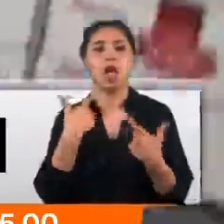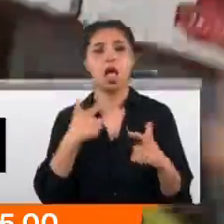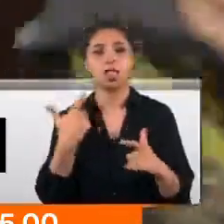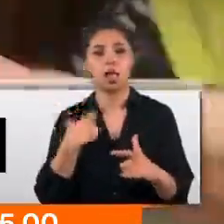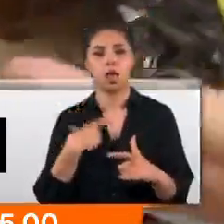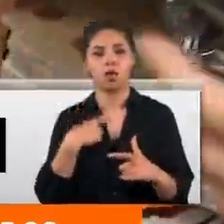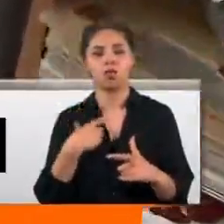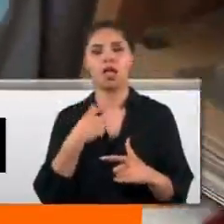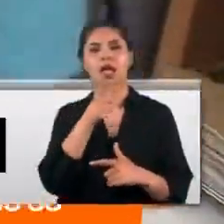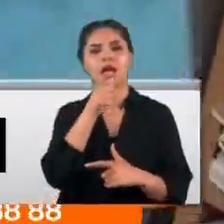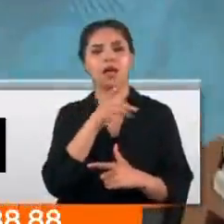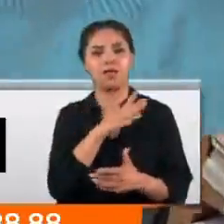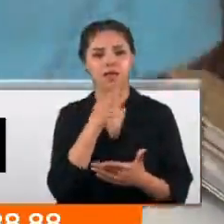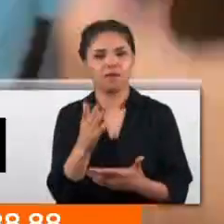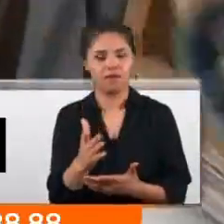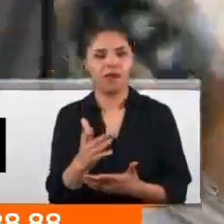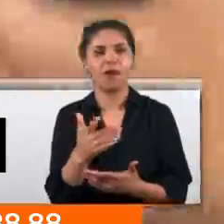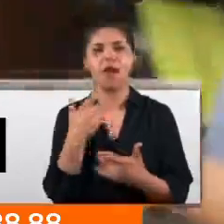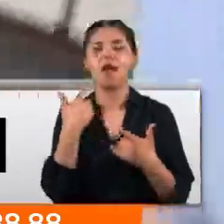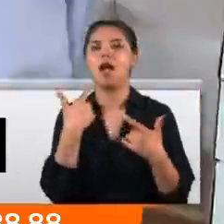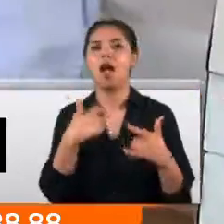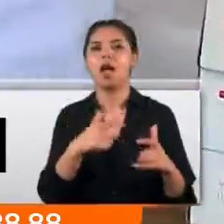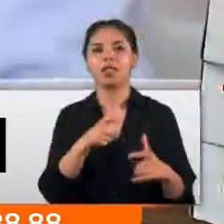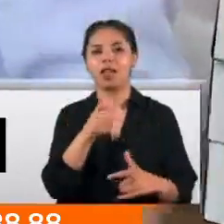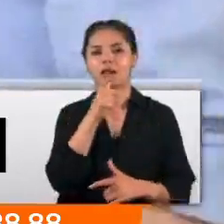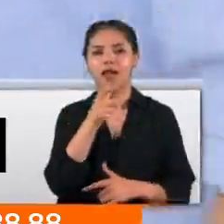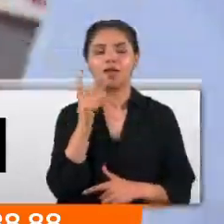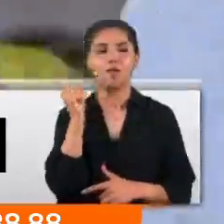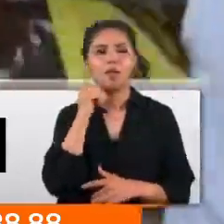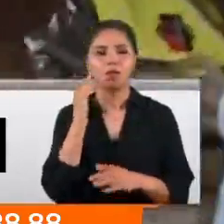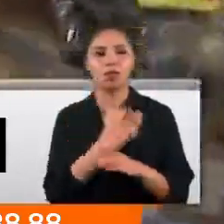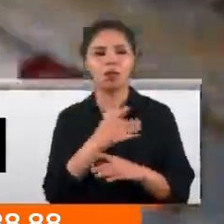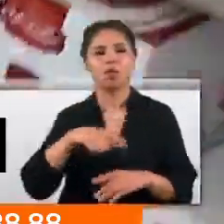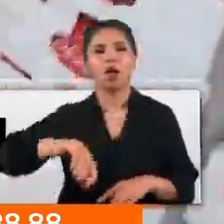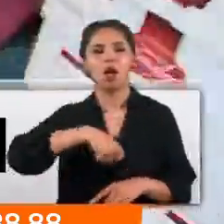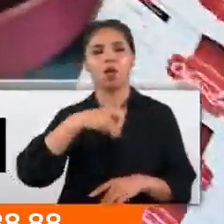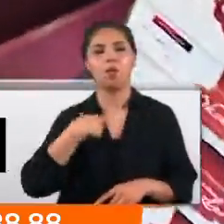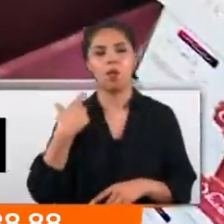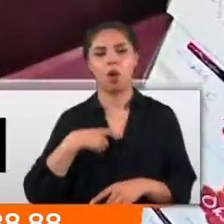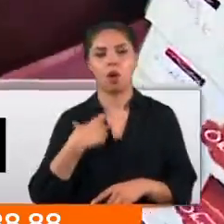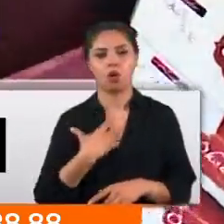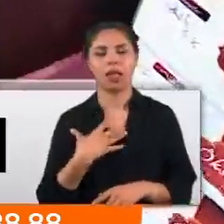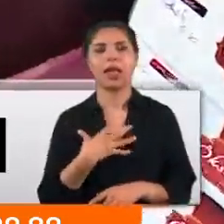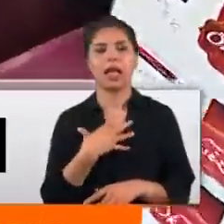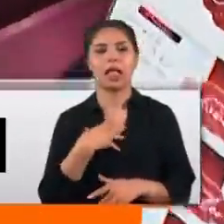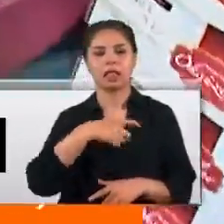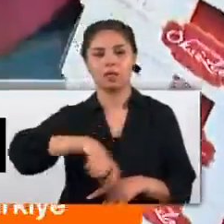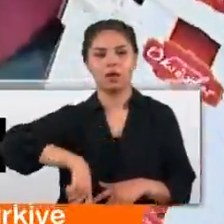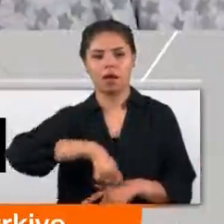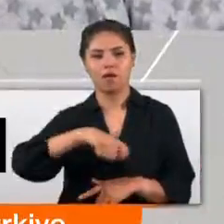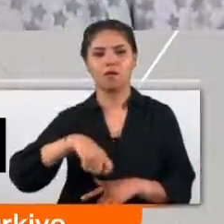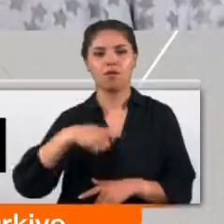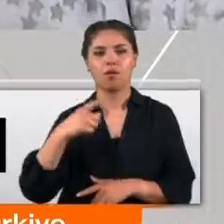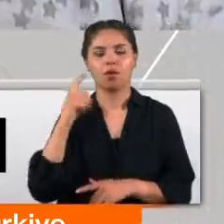eşsiz kahve var. Kahvemiz var evet. Hatay'ın neden kahvesi meşhur? Kavurması bize özgü çünkü kendimiz kavuruyoruz. Kahvemiz çiğ